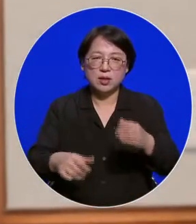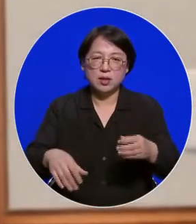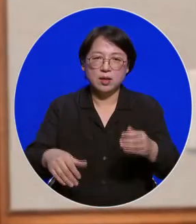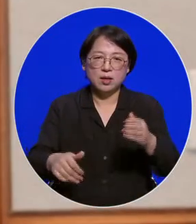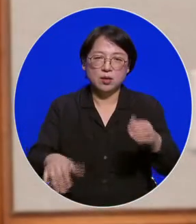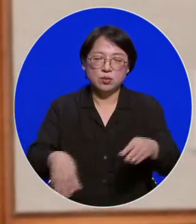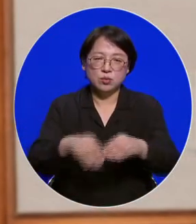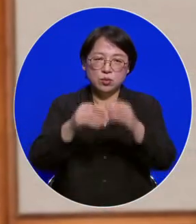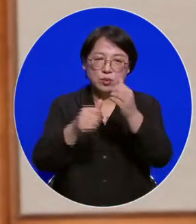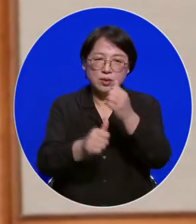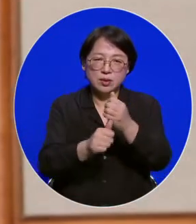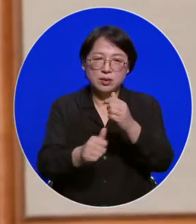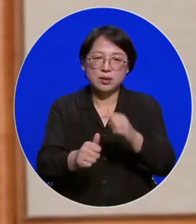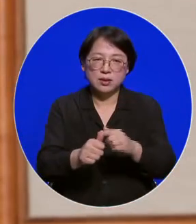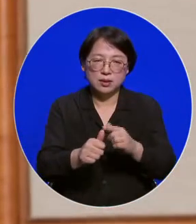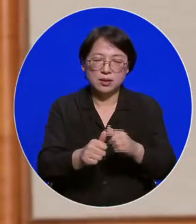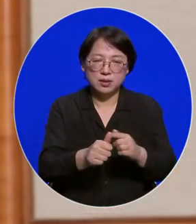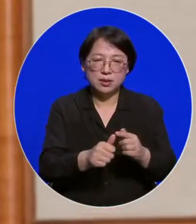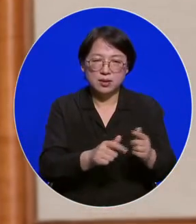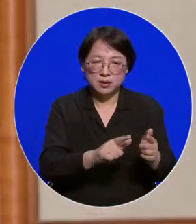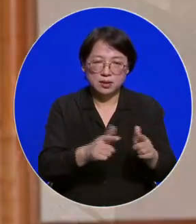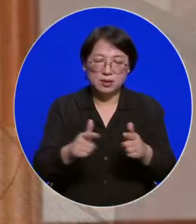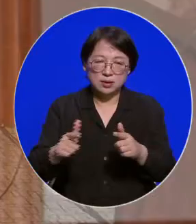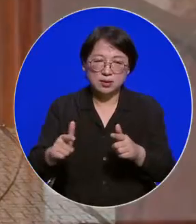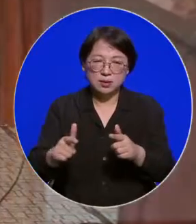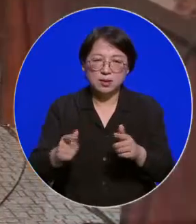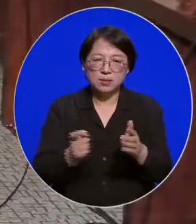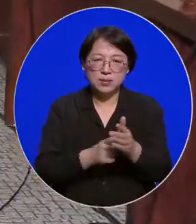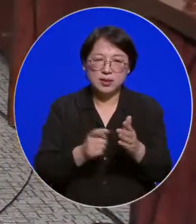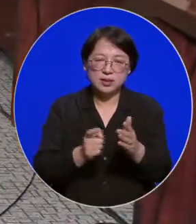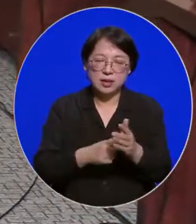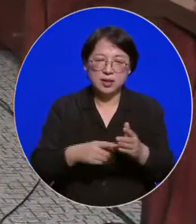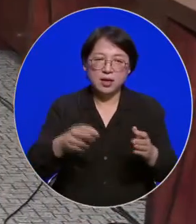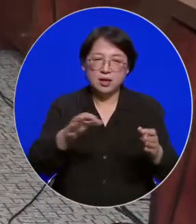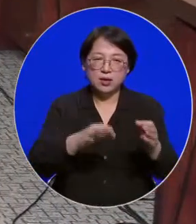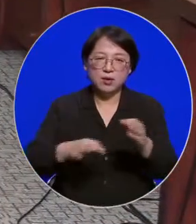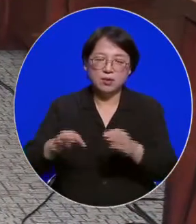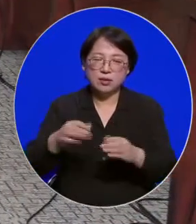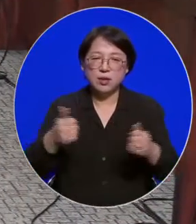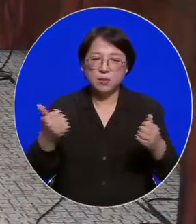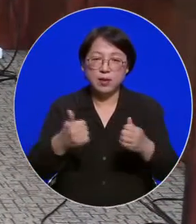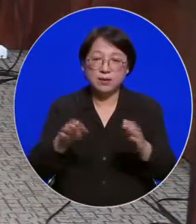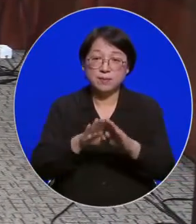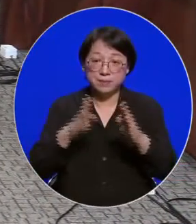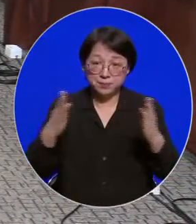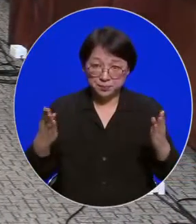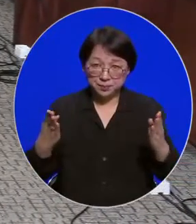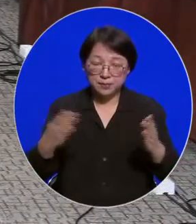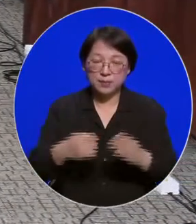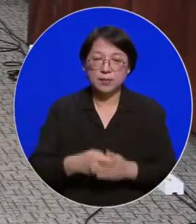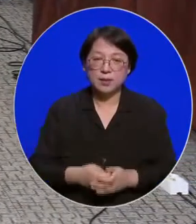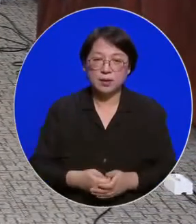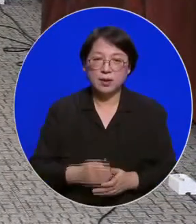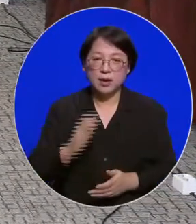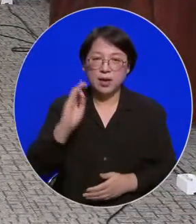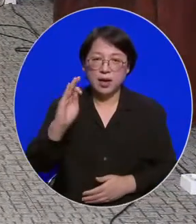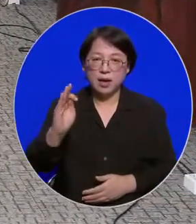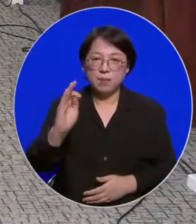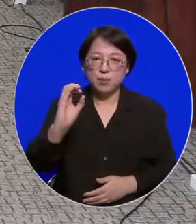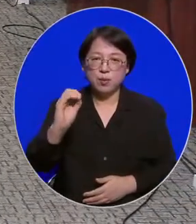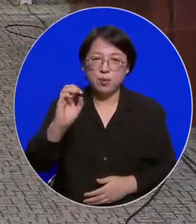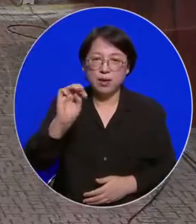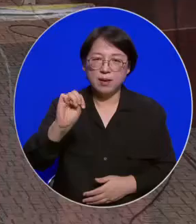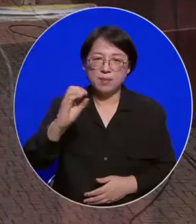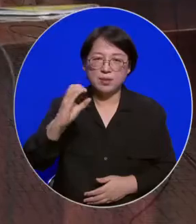한국은행 총재 김주현 금융위원장 등과 비상 거시경제 금융회의를 열었습니다 FOMC 회의에